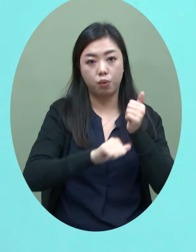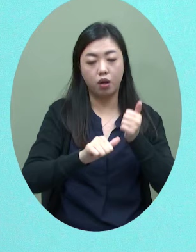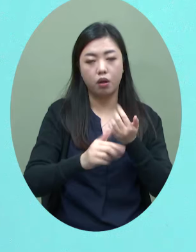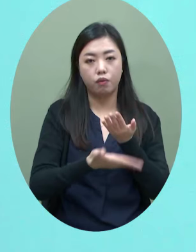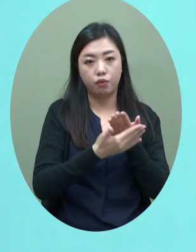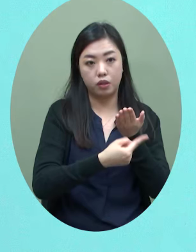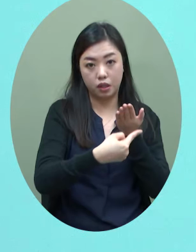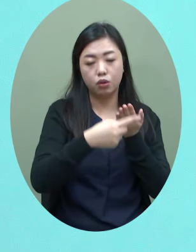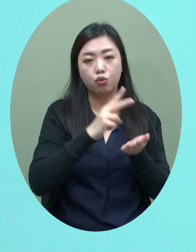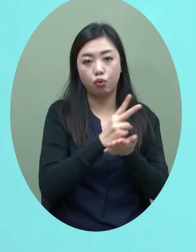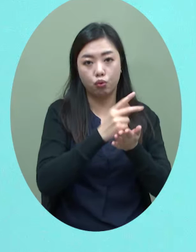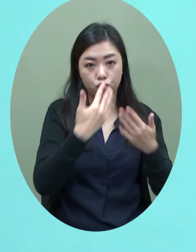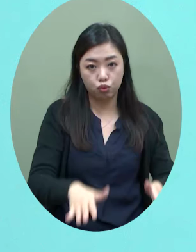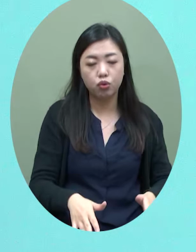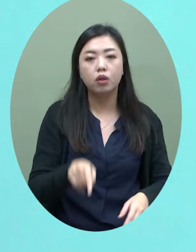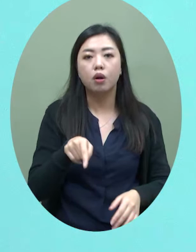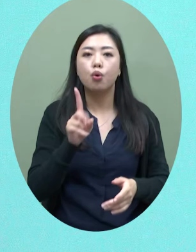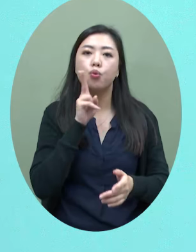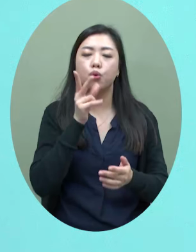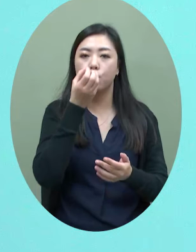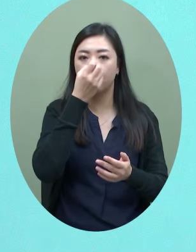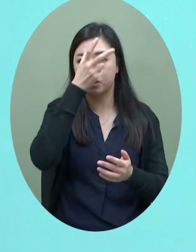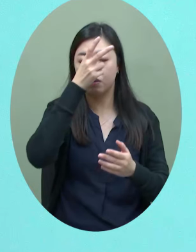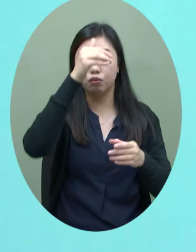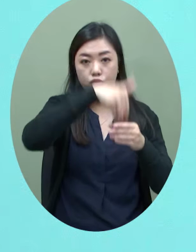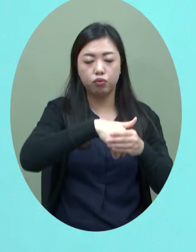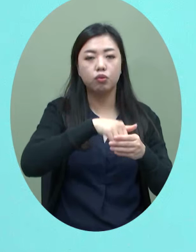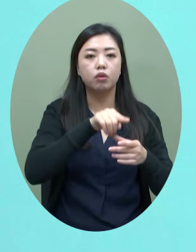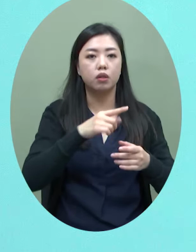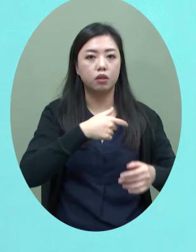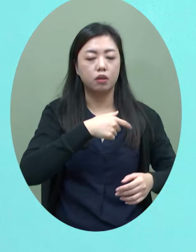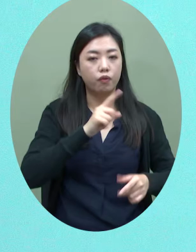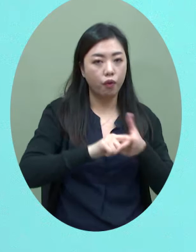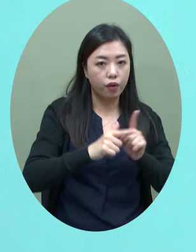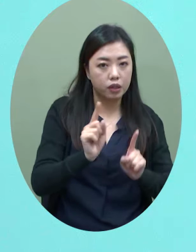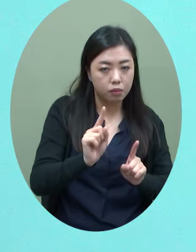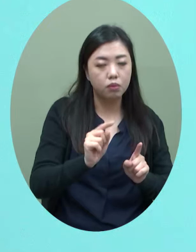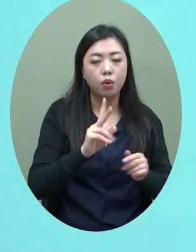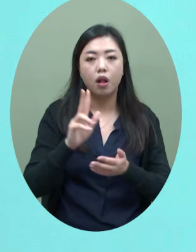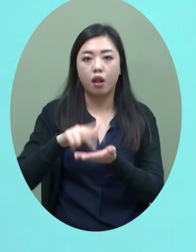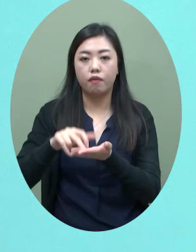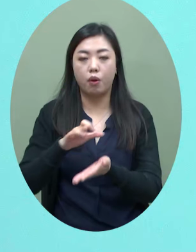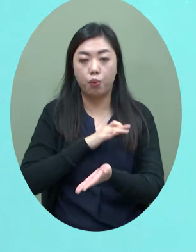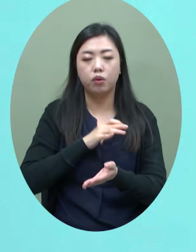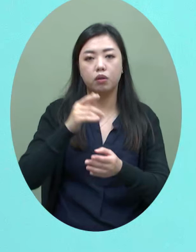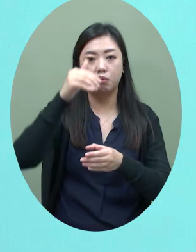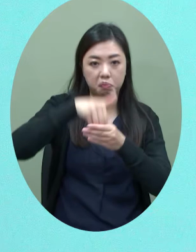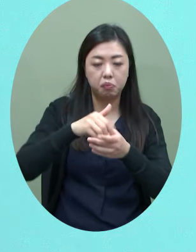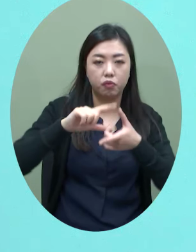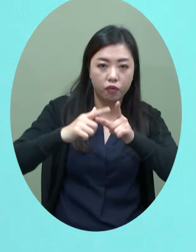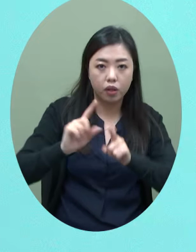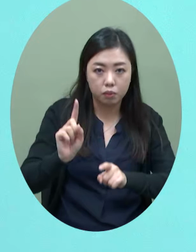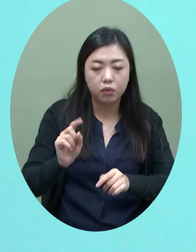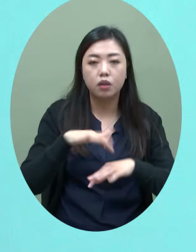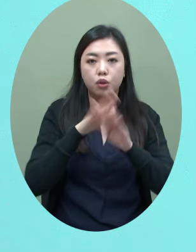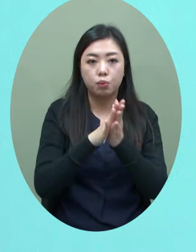一，即係行政長官嘅產生辦法啦；附件二，立法會嘅產生辦法同埋表決程序咧，就交俾我